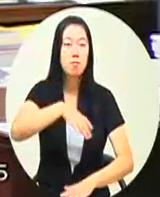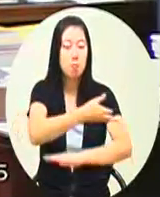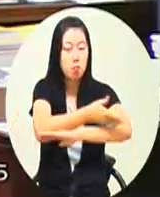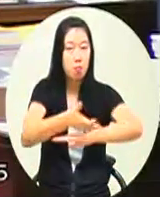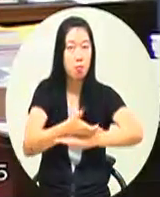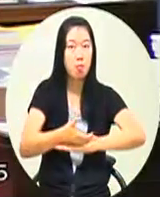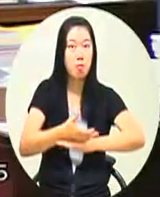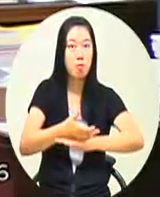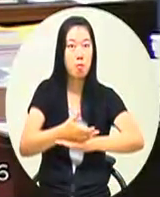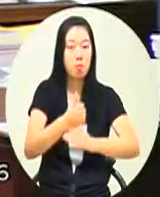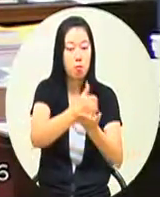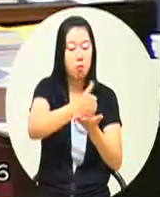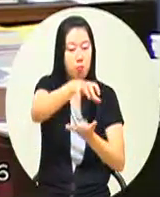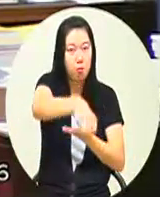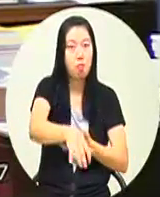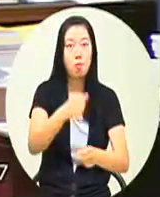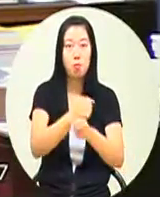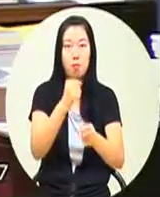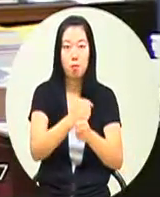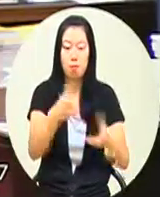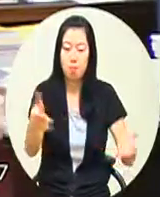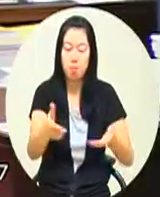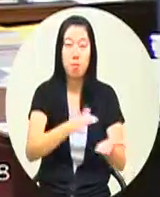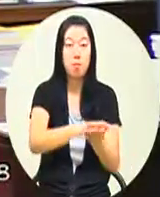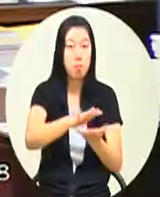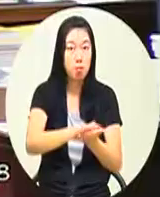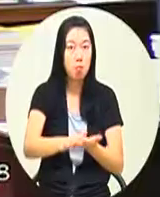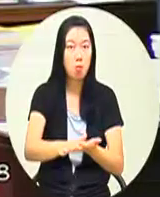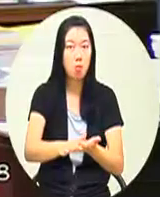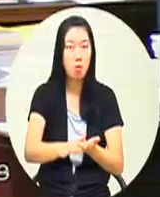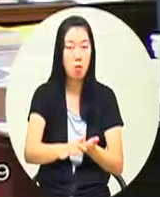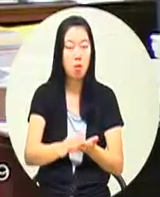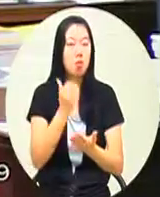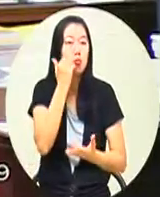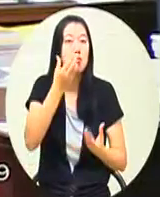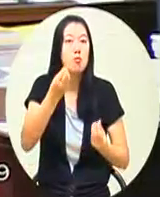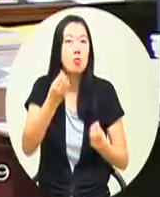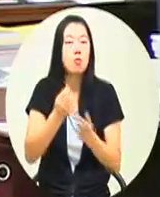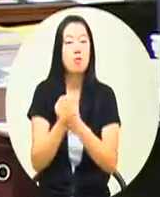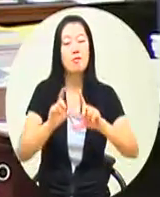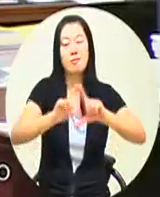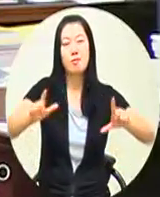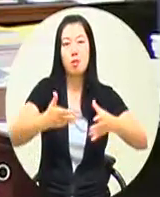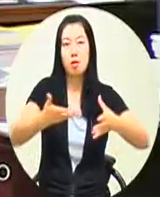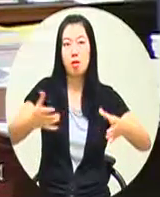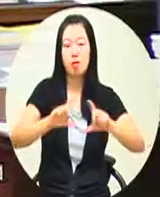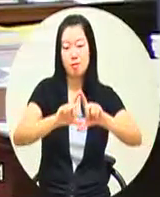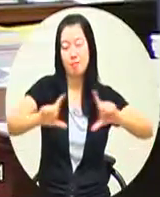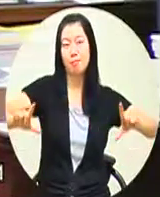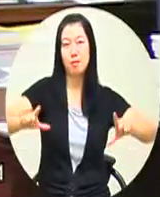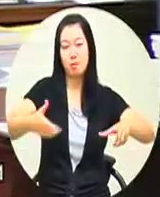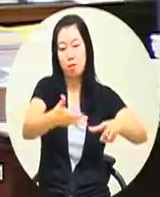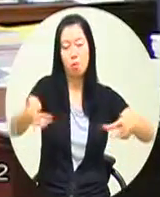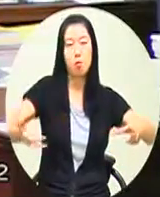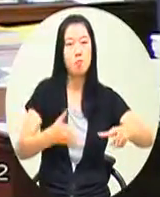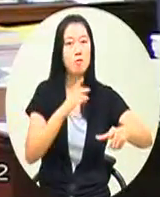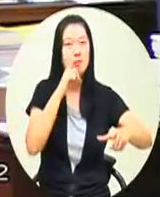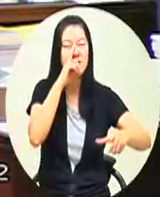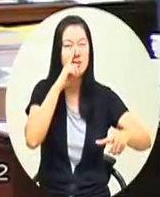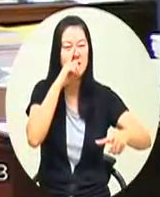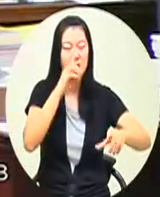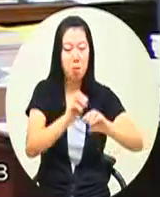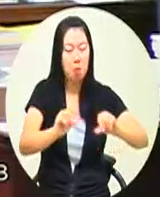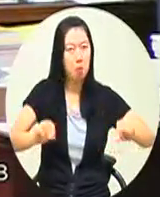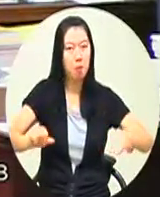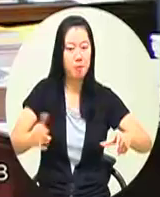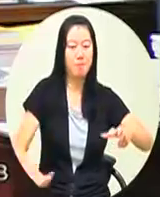理，从源头去处理，不然其实再大的水库、再大的湖泊装这么大的淤泥，其实还是装不够啦。你要拉清